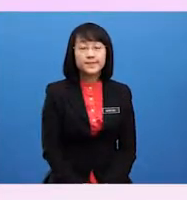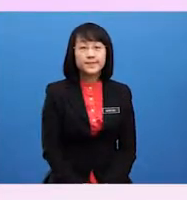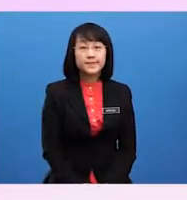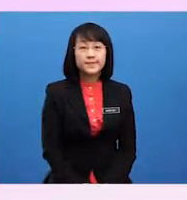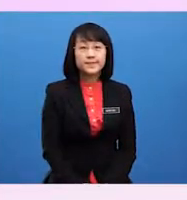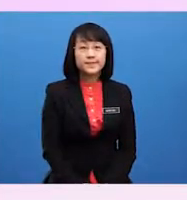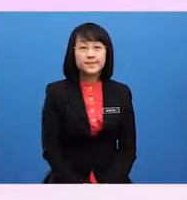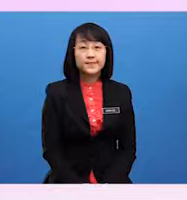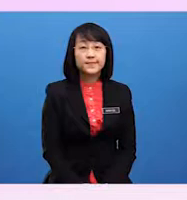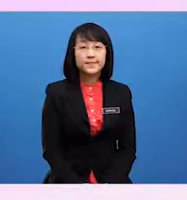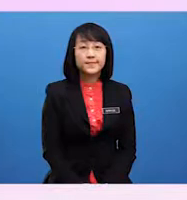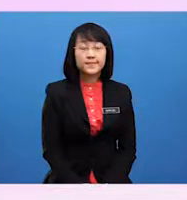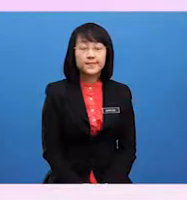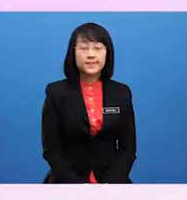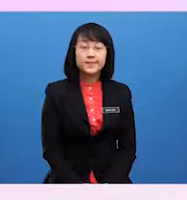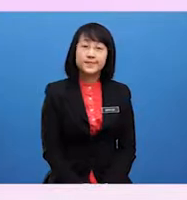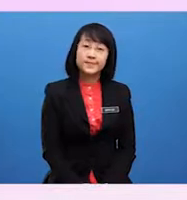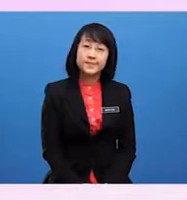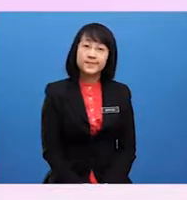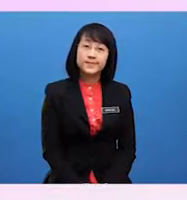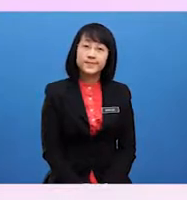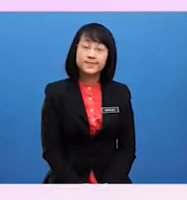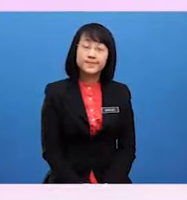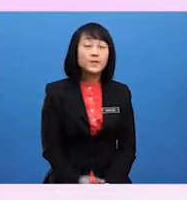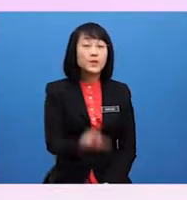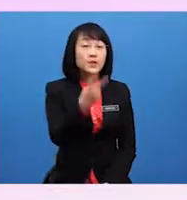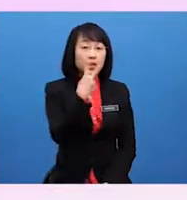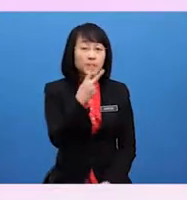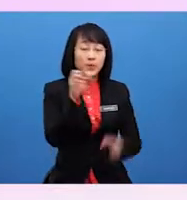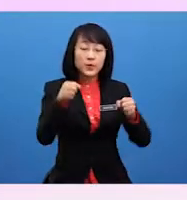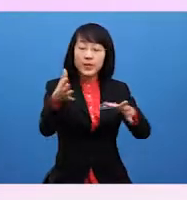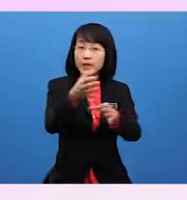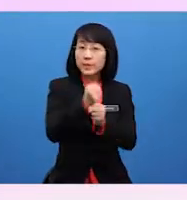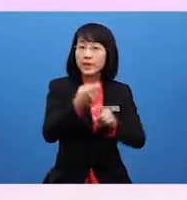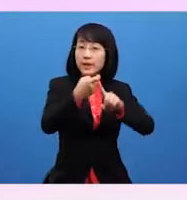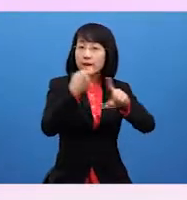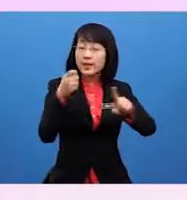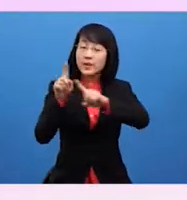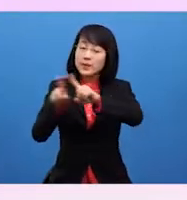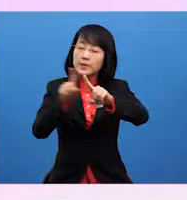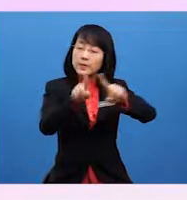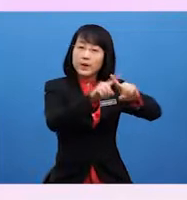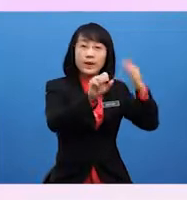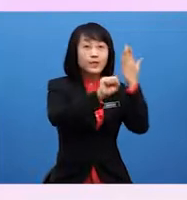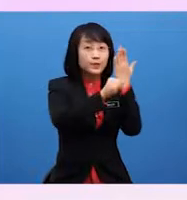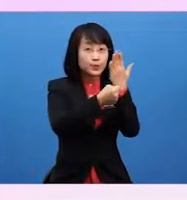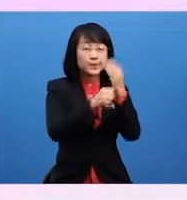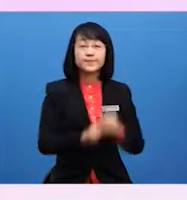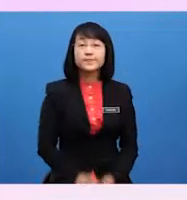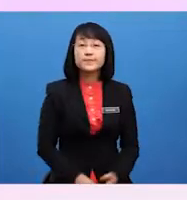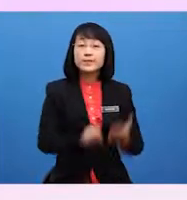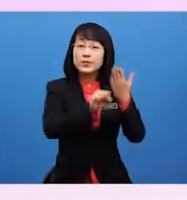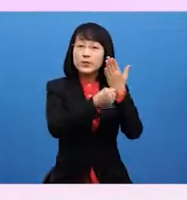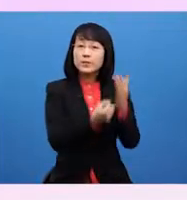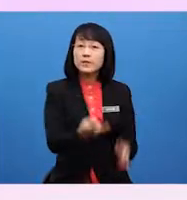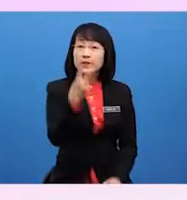D, E dan K. Vitamin boleh diperolehi daripada pelbagai sumber. Sumber